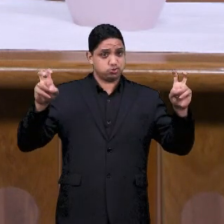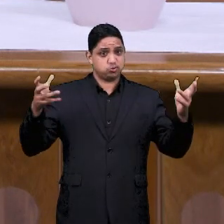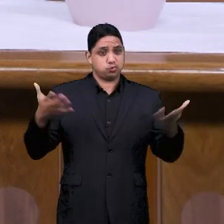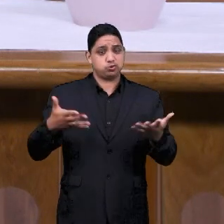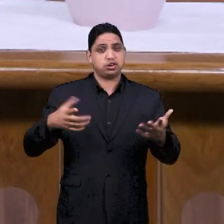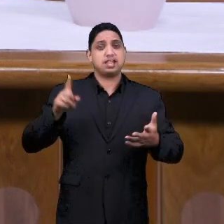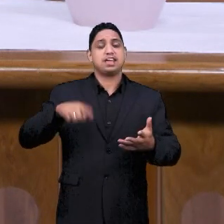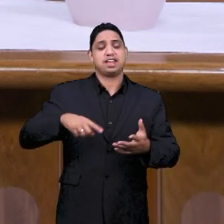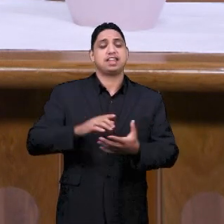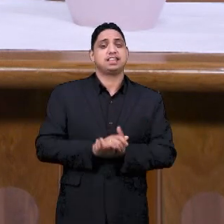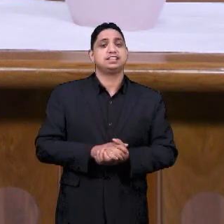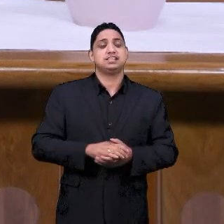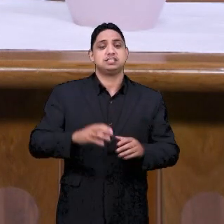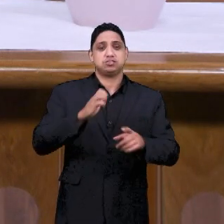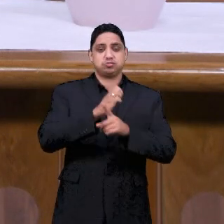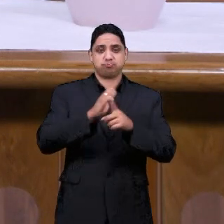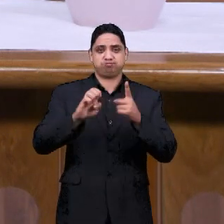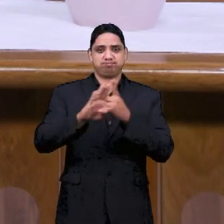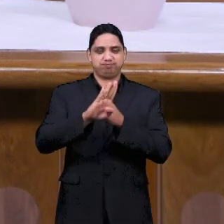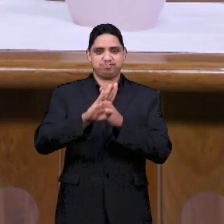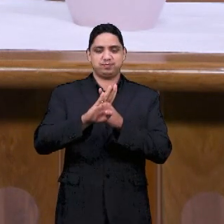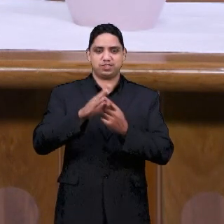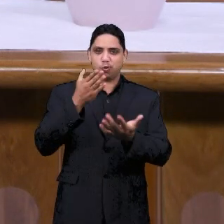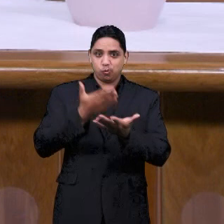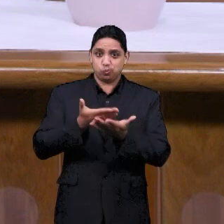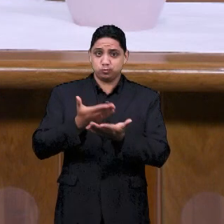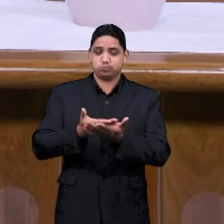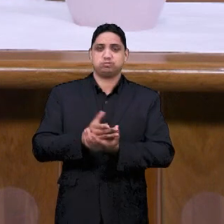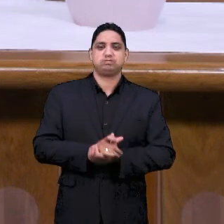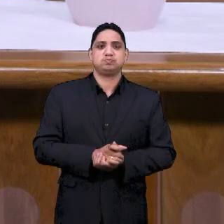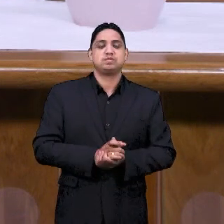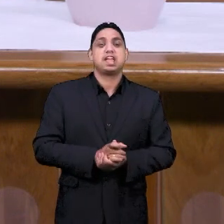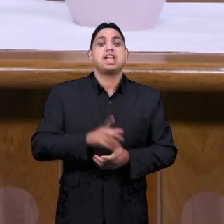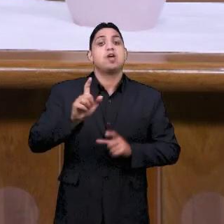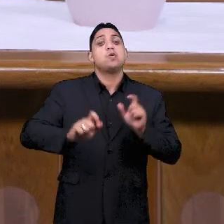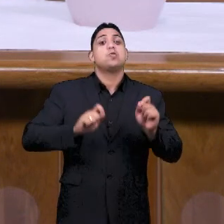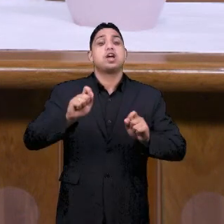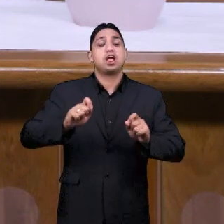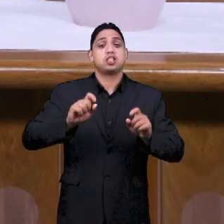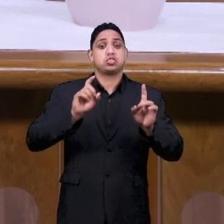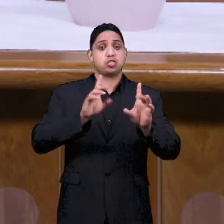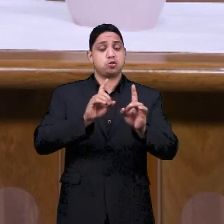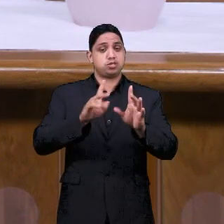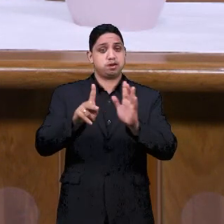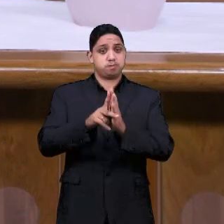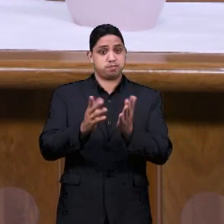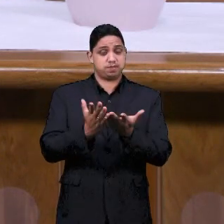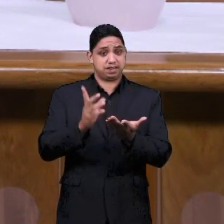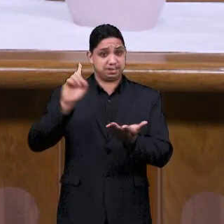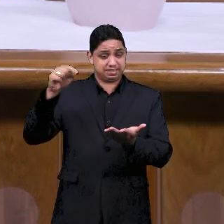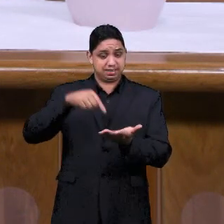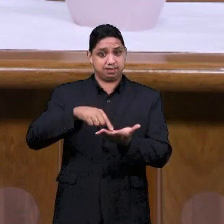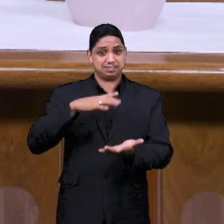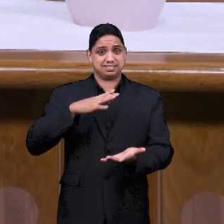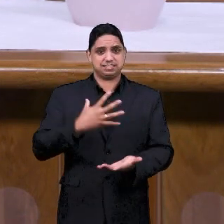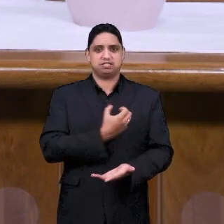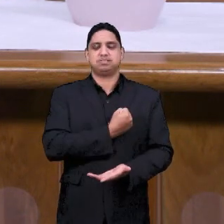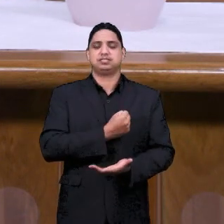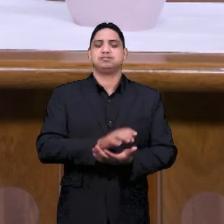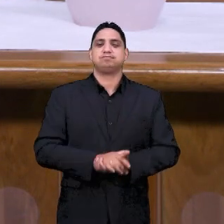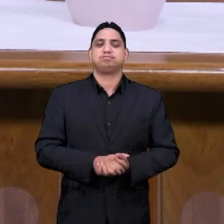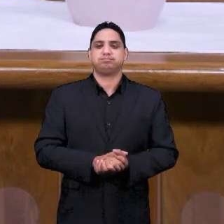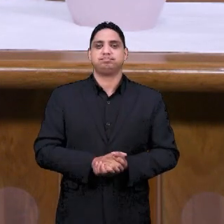la thématique de notre étude de l'école biblique dominicale, qui est la doctrine biblique de salut. Et nous